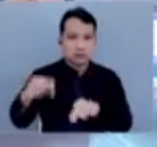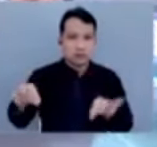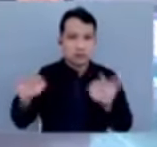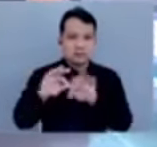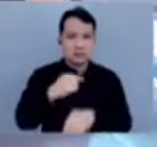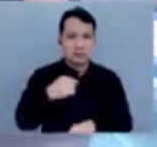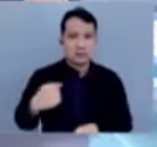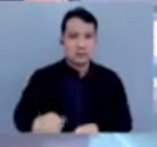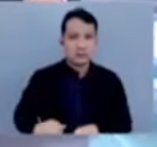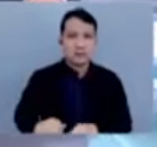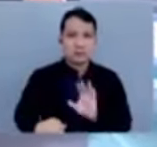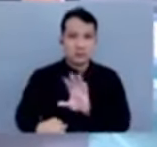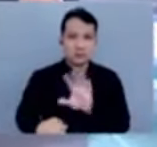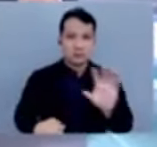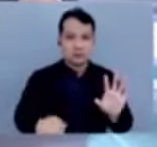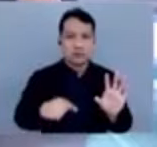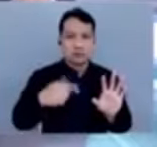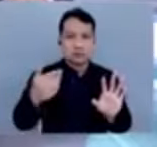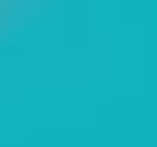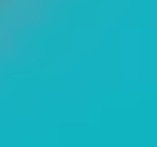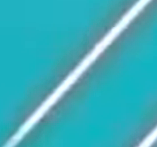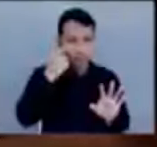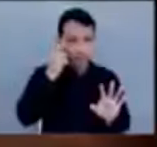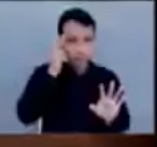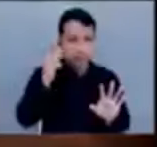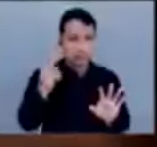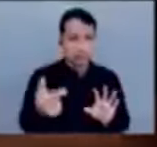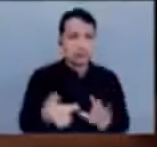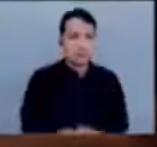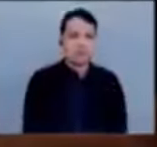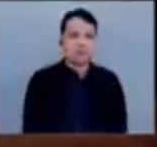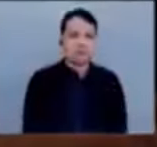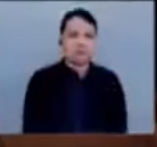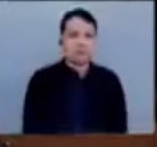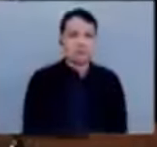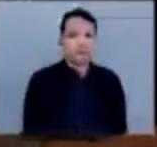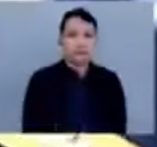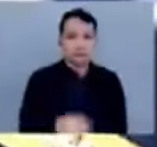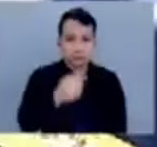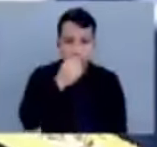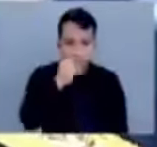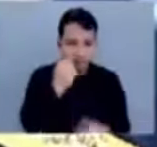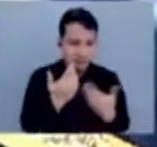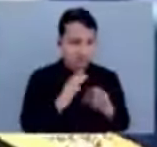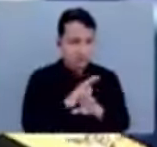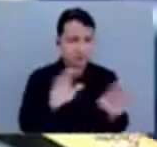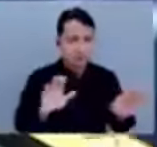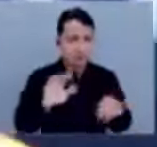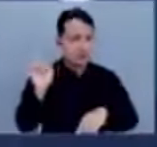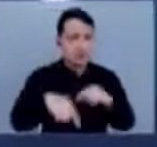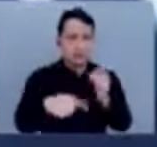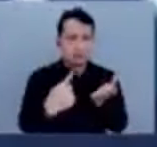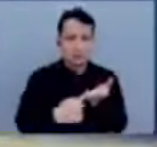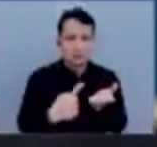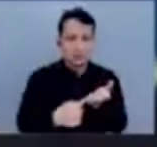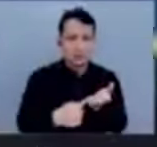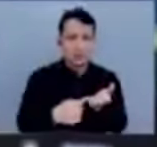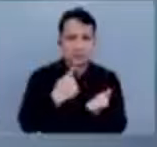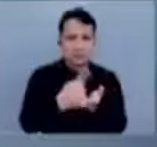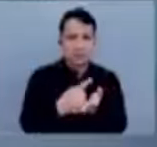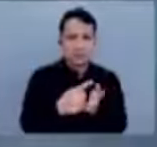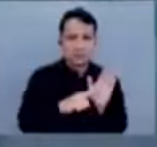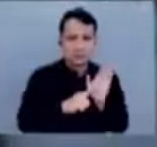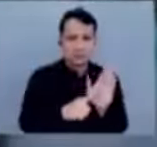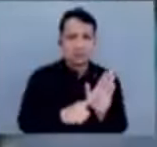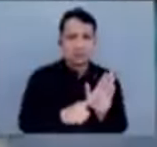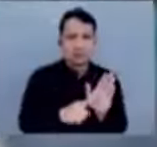Nasa frontline ng balitang yan, si Gio Robles. Dead story o hindi na dapat pag-usapan, ganyan inilarawan ni